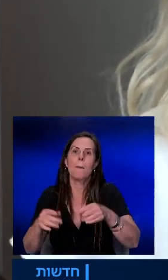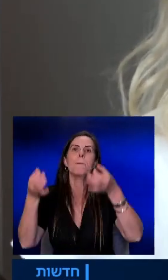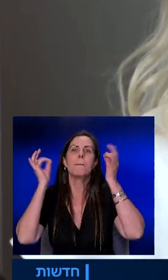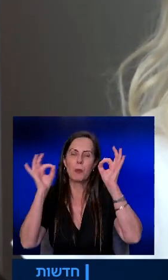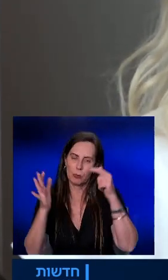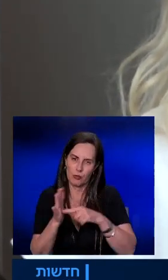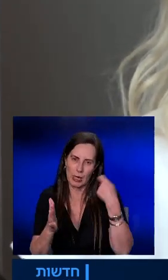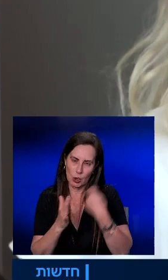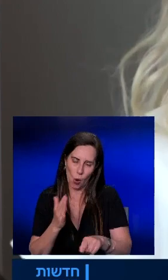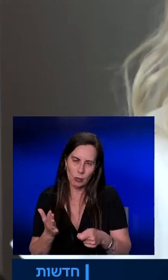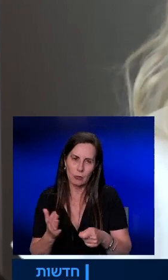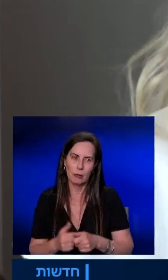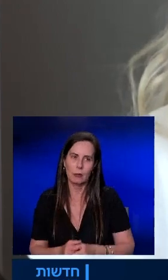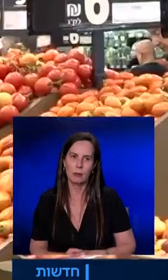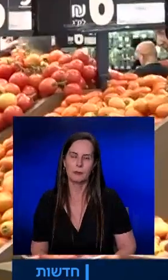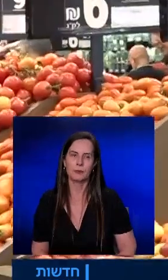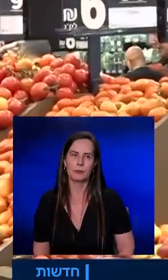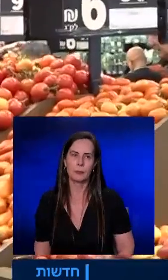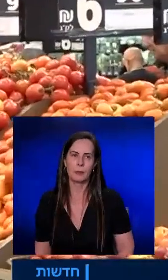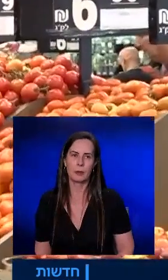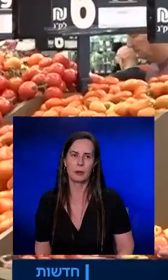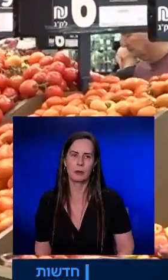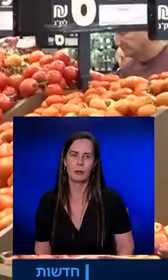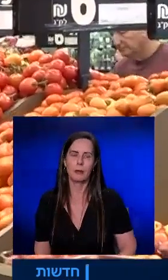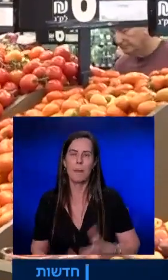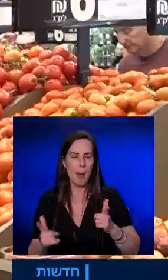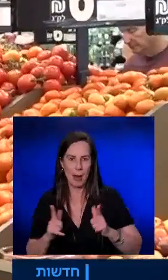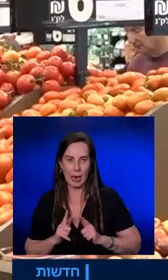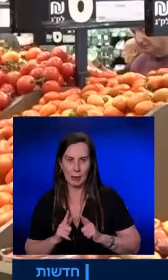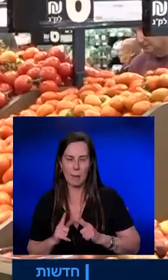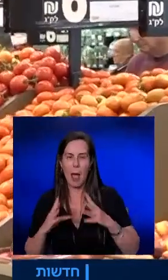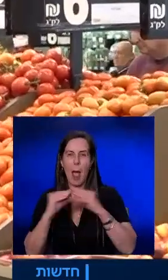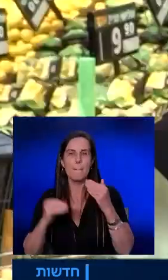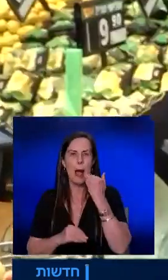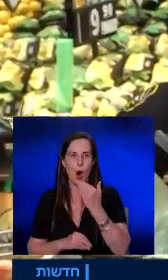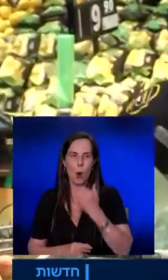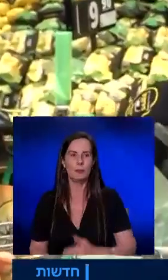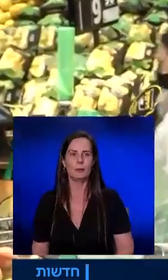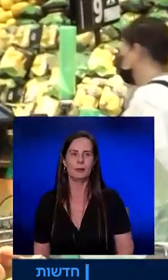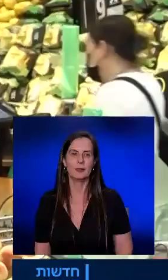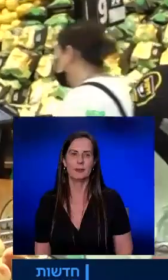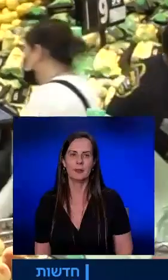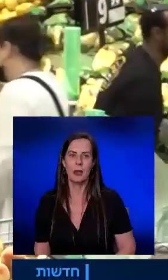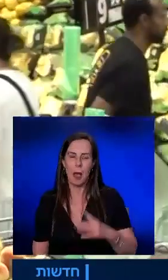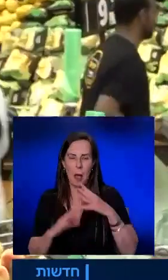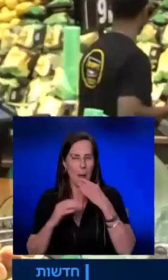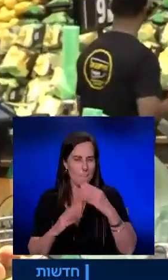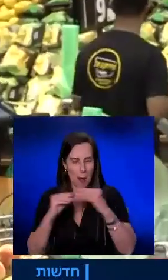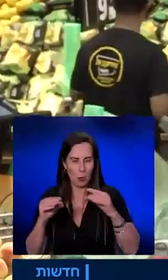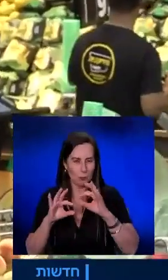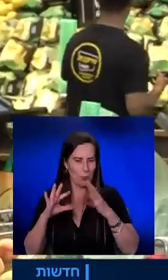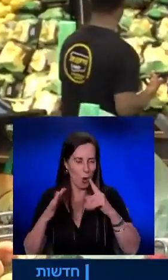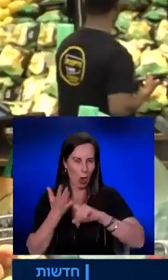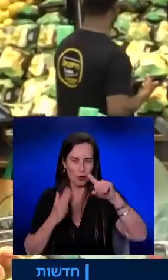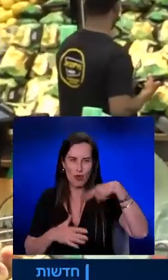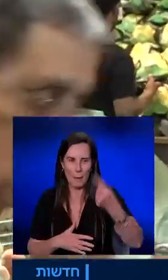מיוחד לרשתות השיווק דווקא בימי השוק. למה מחכים? למנגו? לדעתי מנגו יתחיל להיות אולי עוד